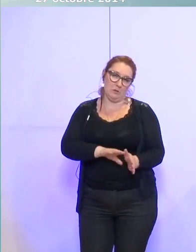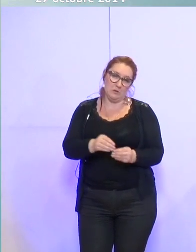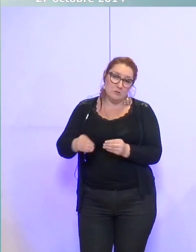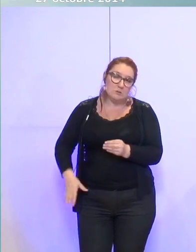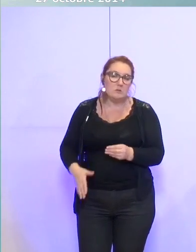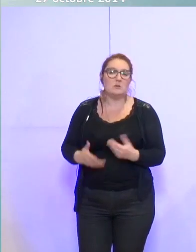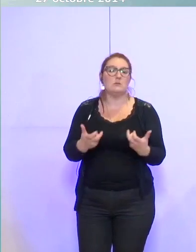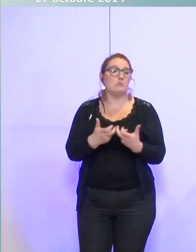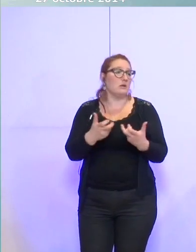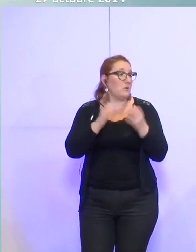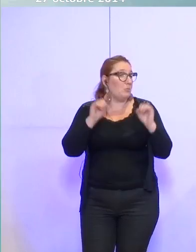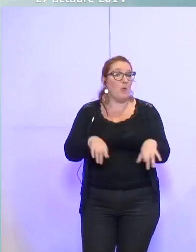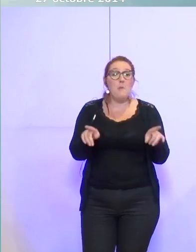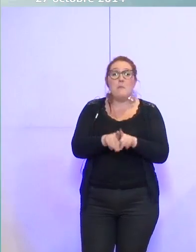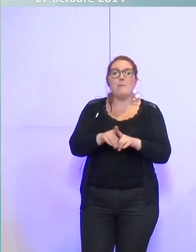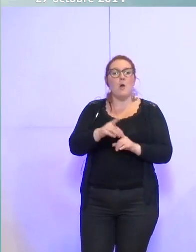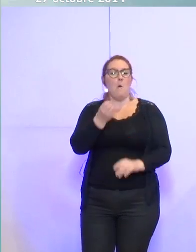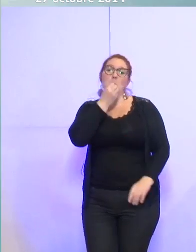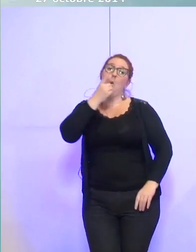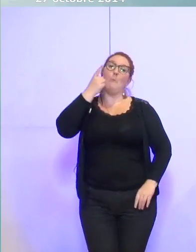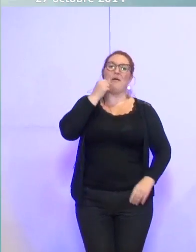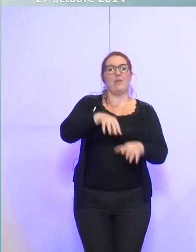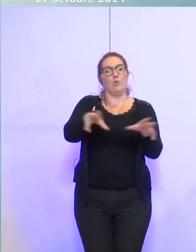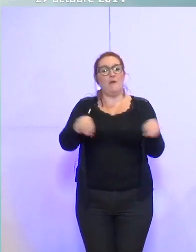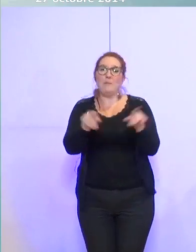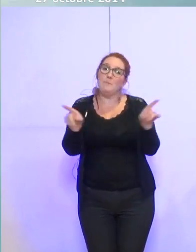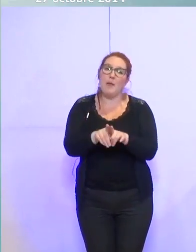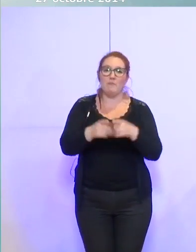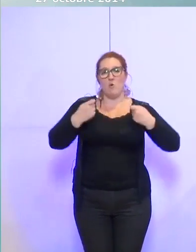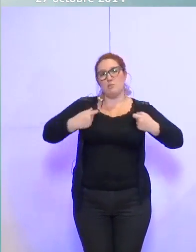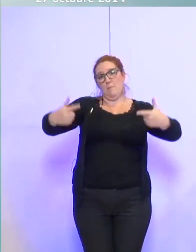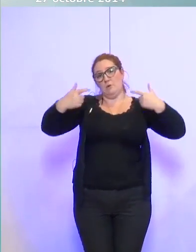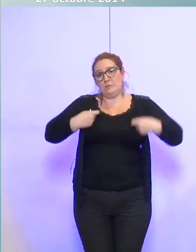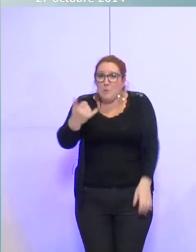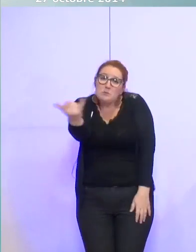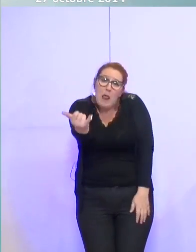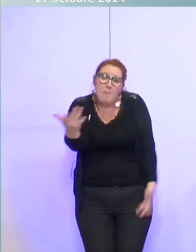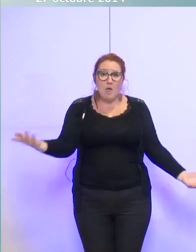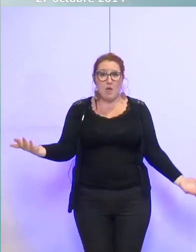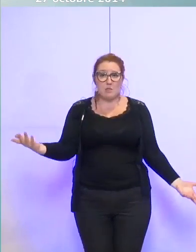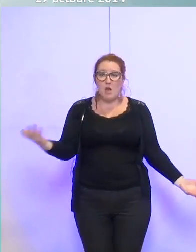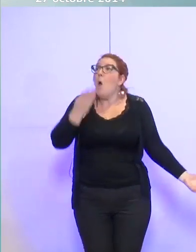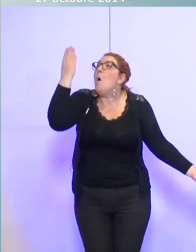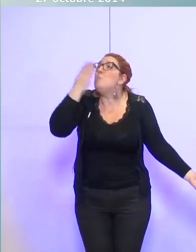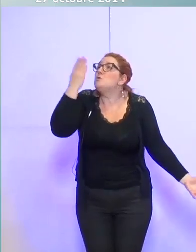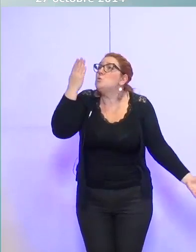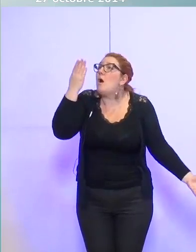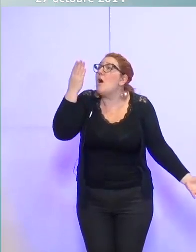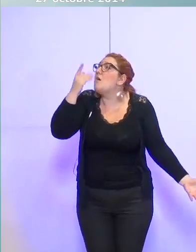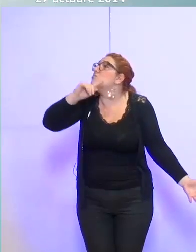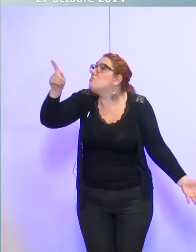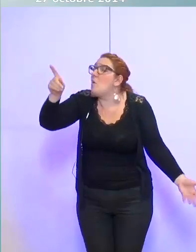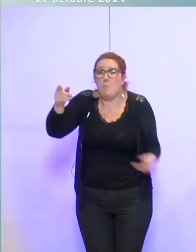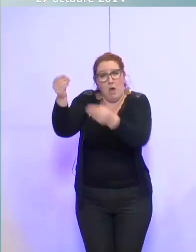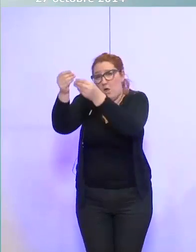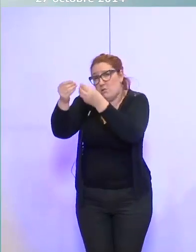fait tout un chacun en tant que bon père de famille, eh bien, ne pas dépenser de l'argent qui n'est pas strictement nécessaire et de l'argent aujourd'hui